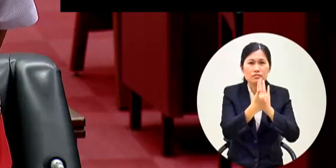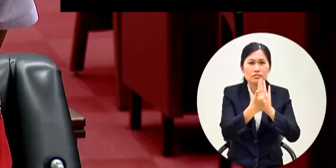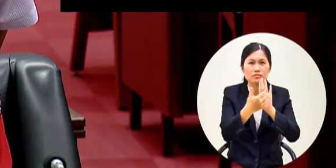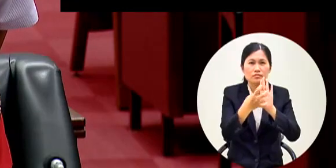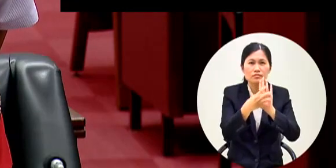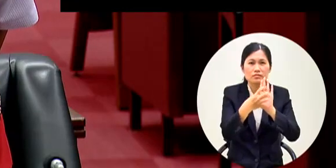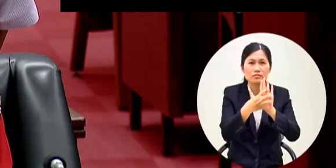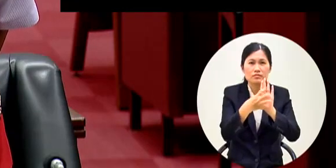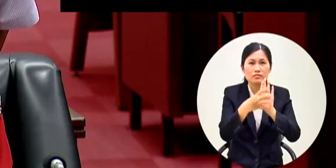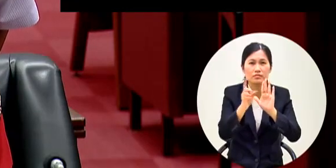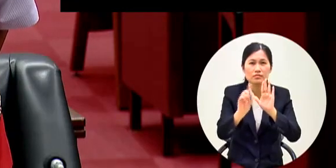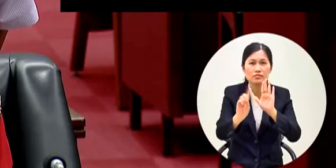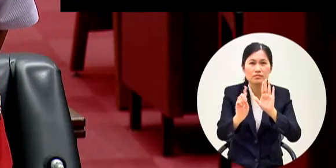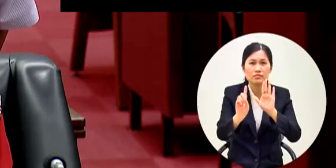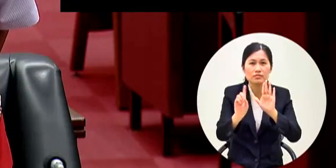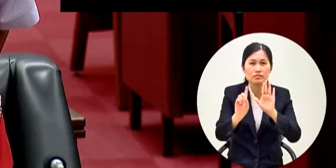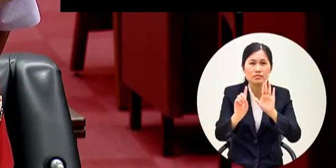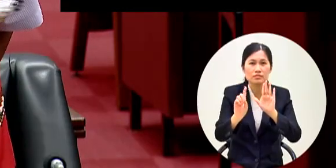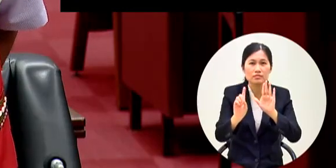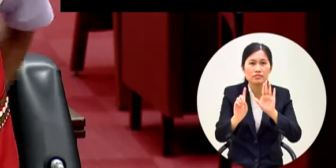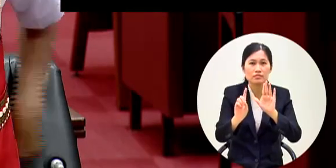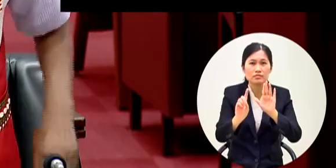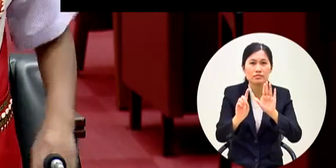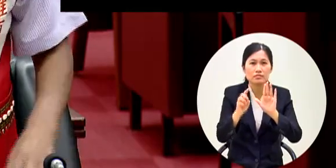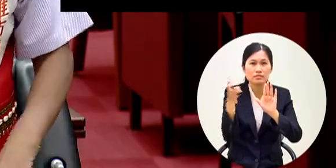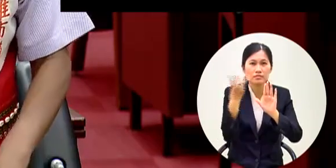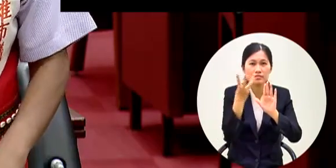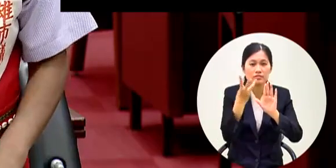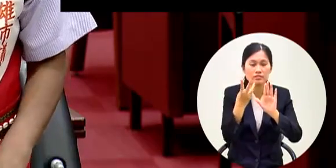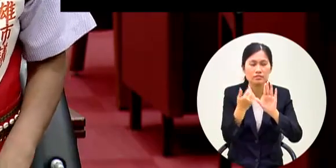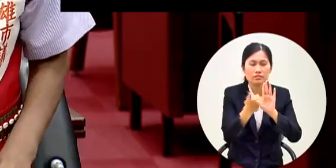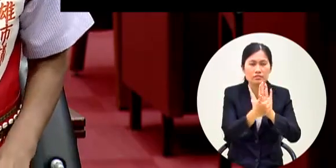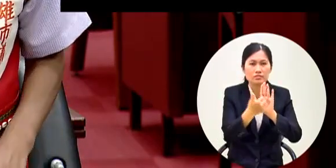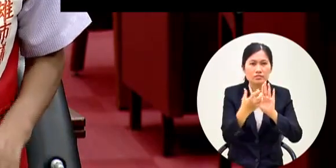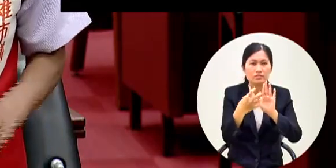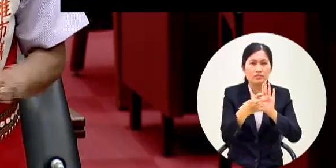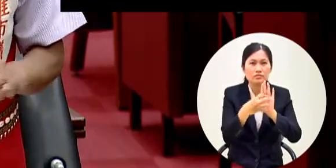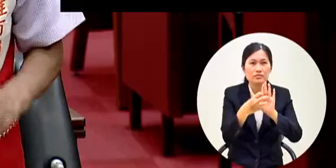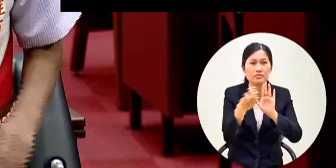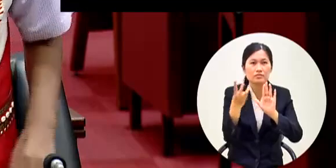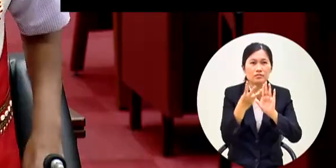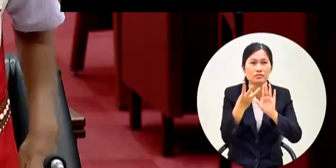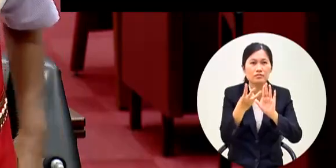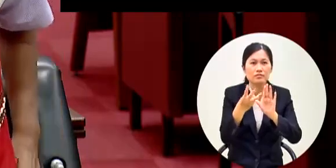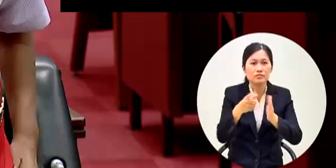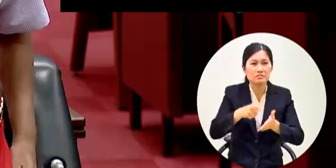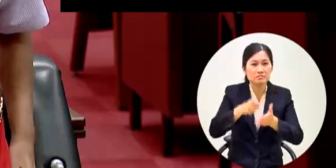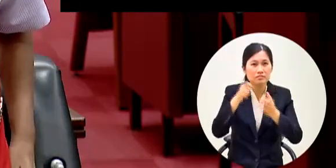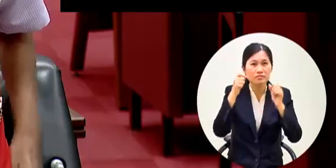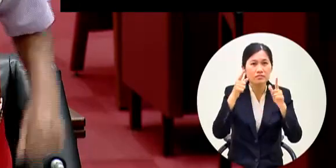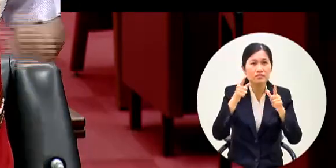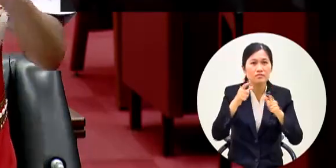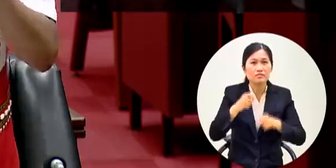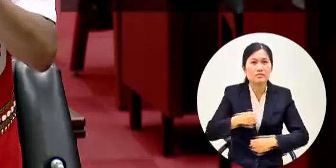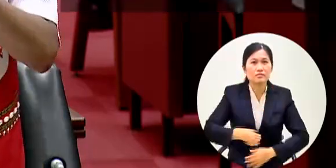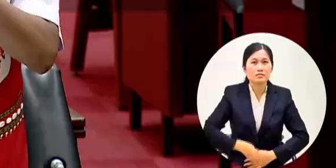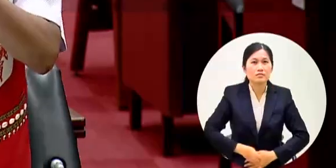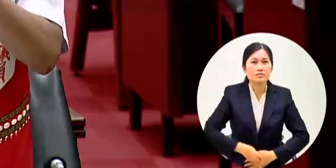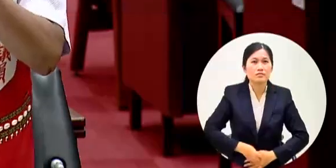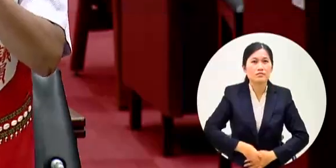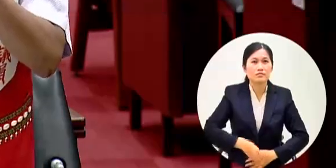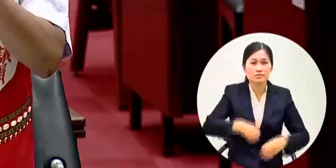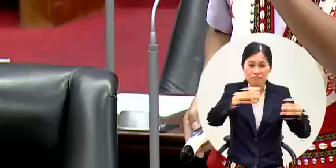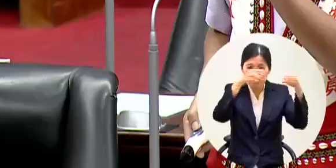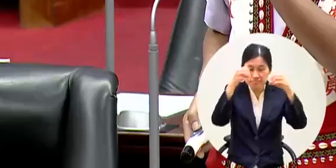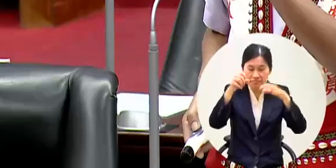这个图案，三个图案， 提示一下，提示一下， 是 星星、月亮、太阳， 是。